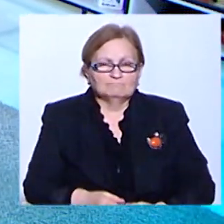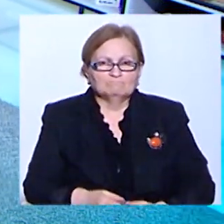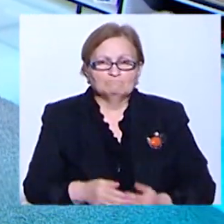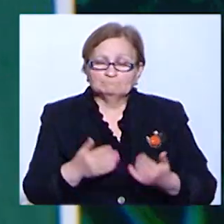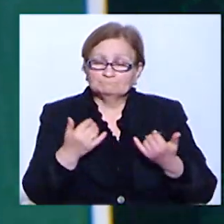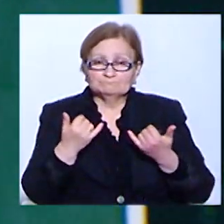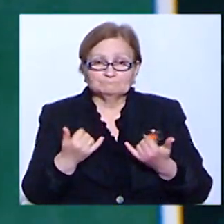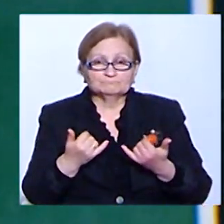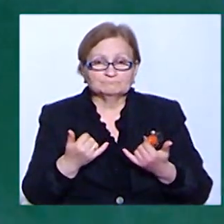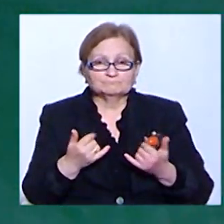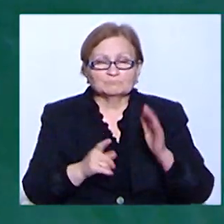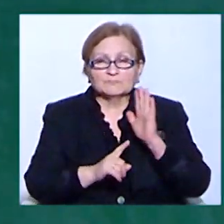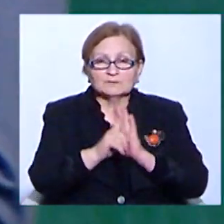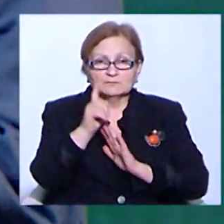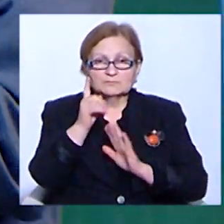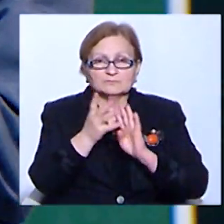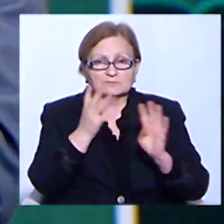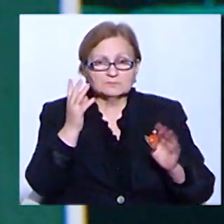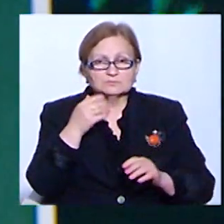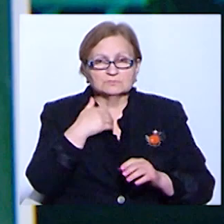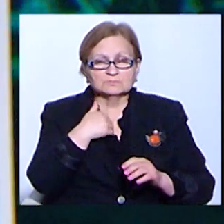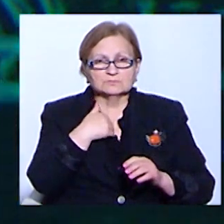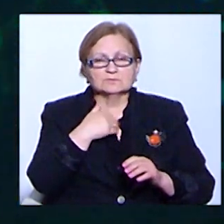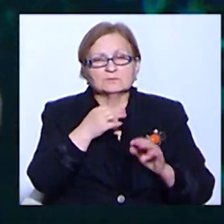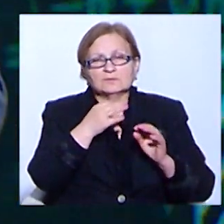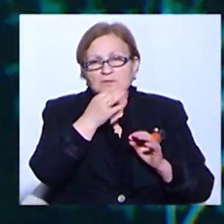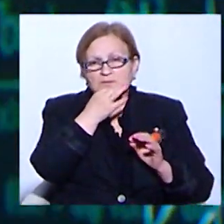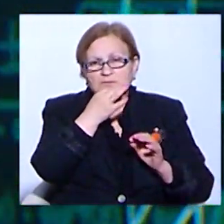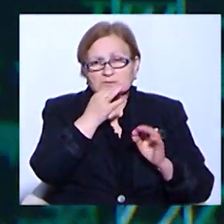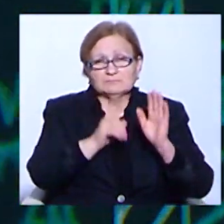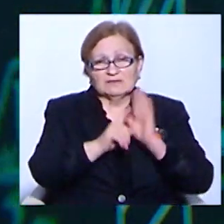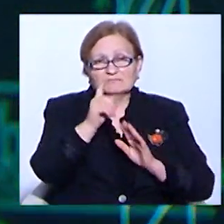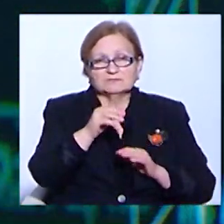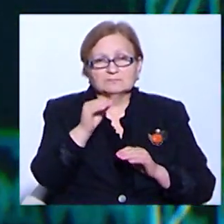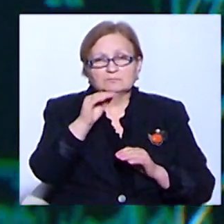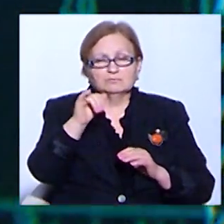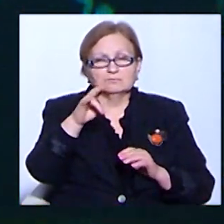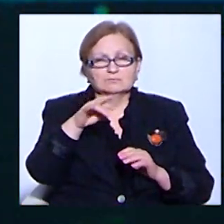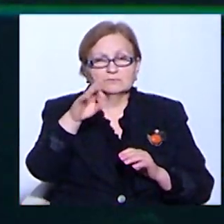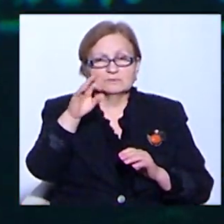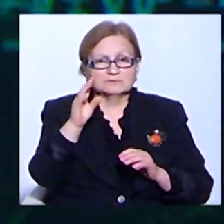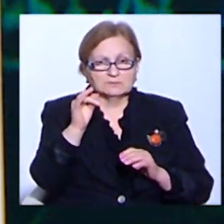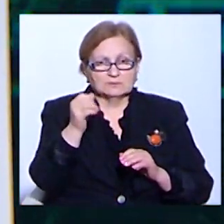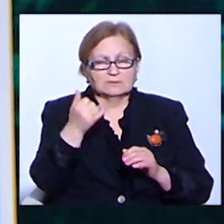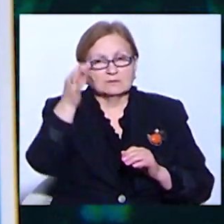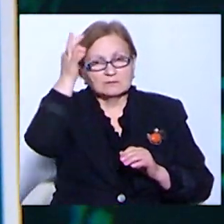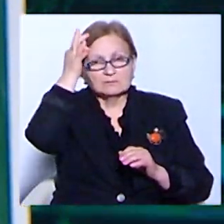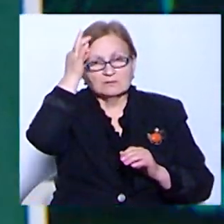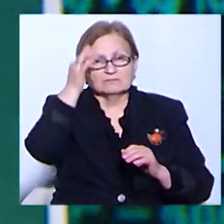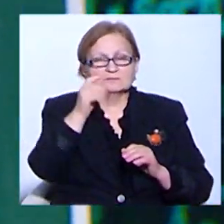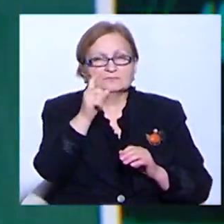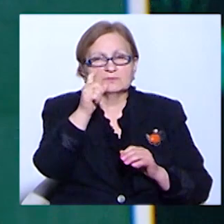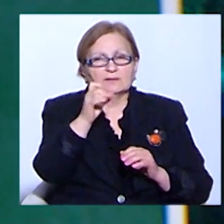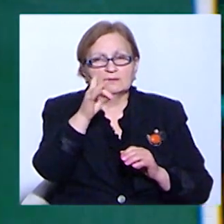იგი, პირველ რიგში გავიხსენოთ, სანამ დავიწყებთ ფუნქციებს, რაც არის ძალიან მნიშვნელოვანი ნაწილი მთელი მათემატიკის, გავიხსენოთ ხარისხები